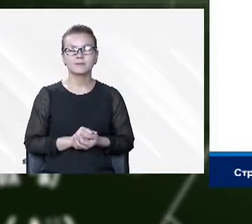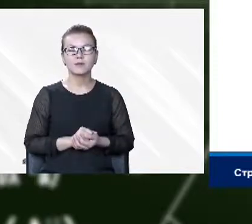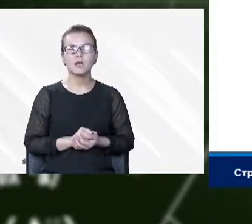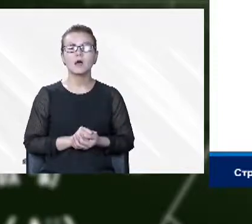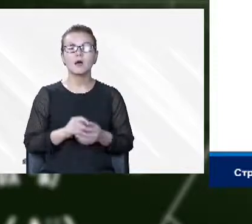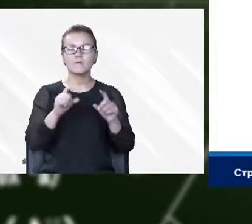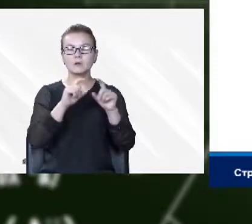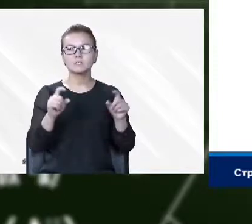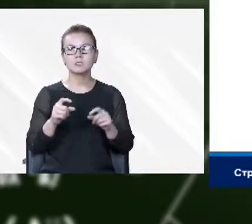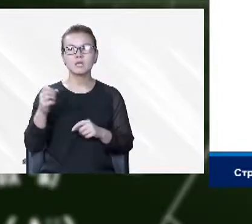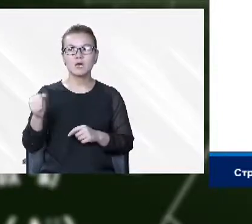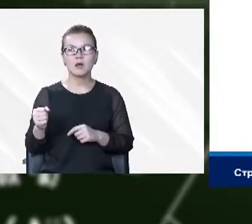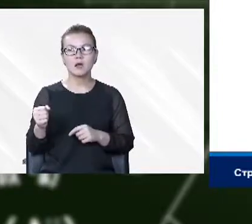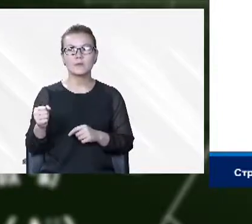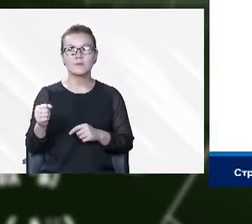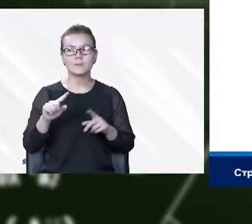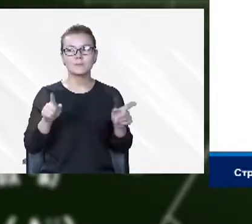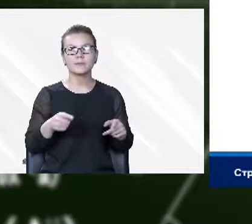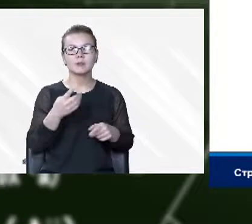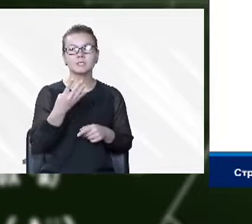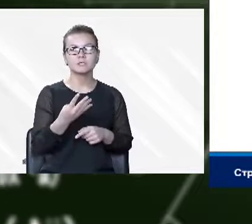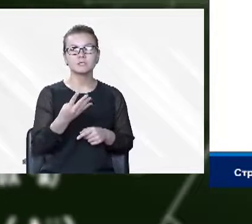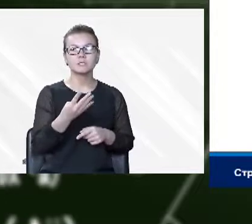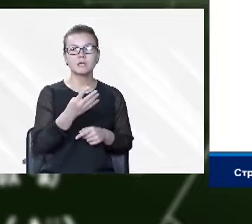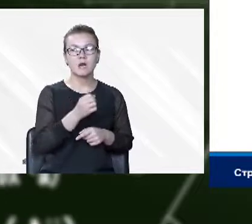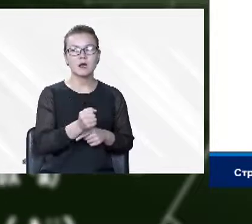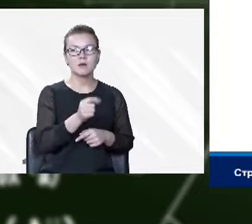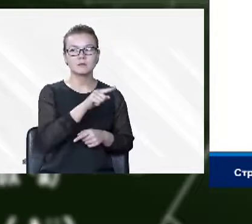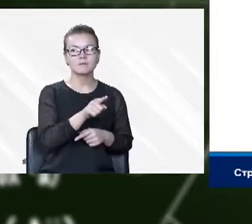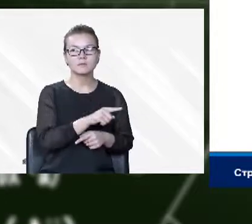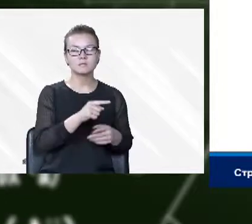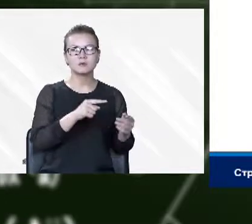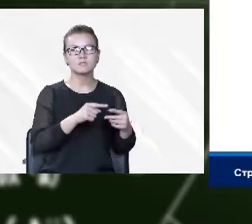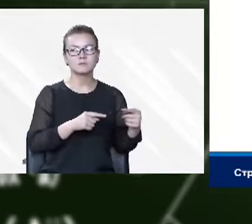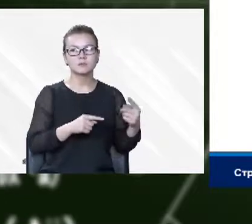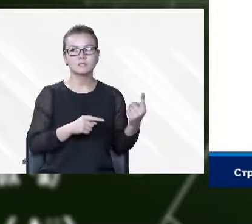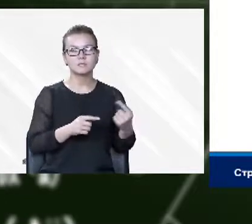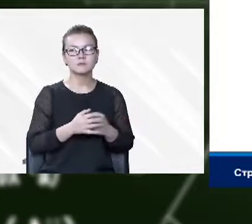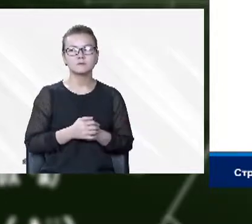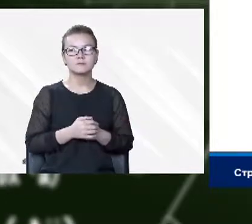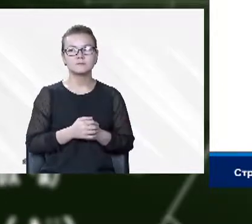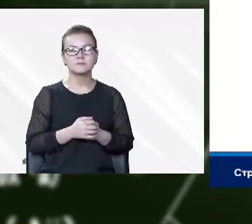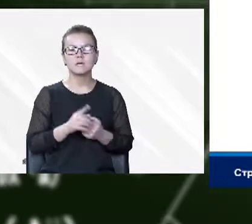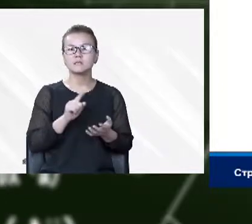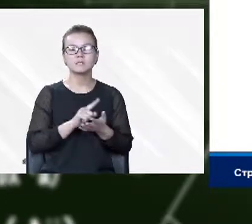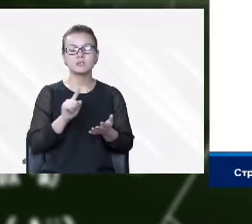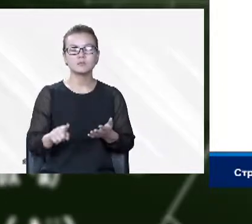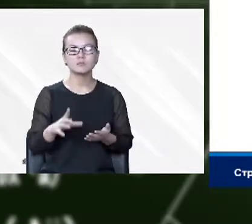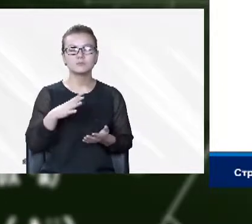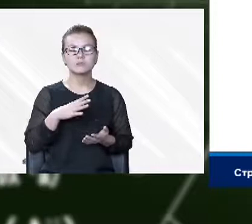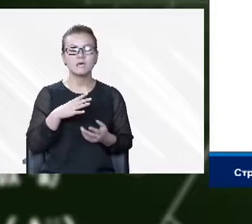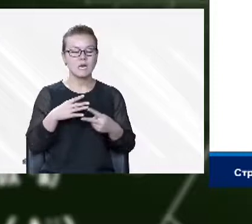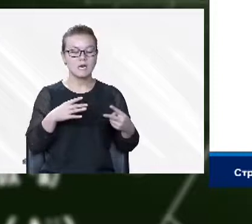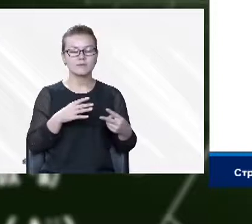Выражение а умноженное на разность 4а квадрат минус 1, стоящее в знаменателе, не должно быть